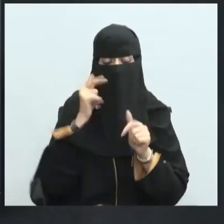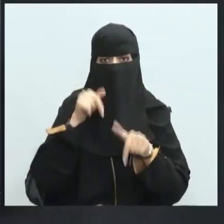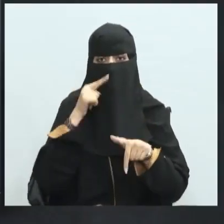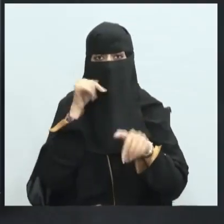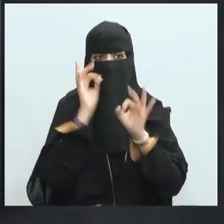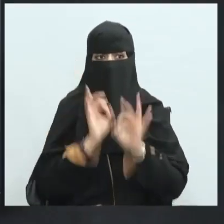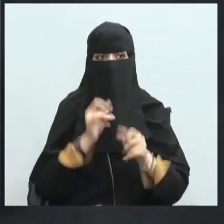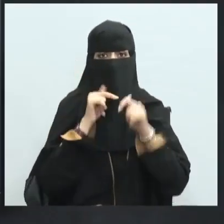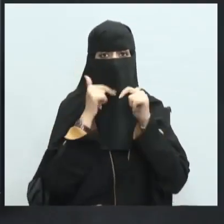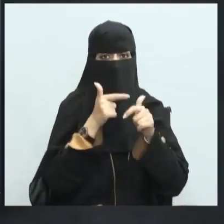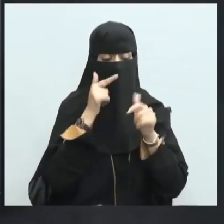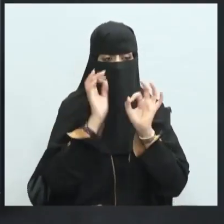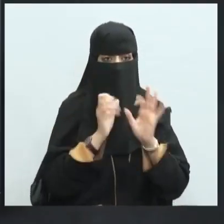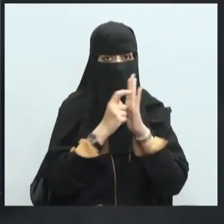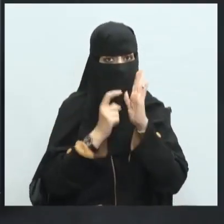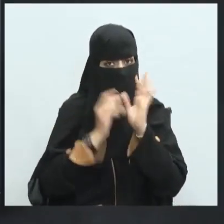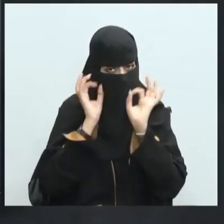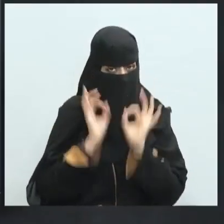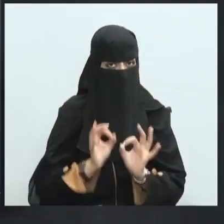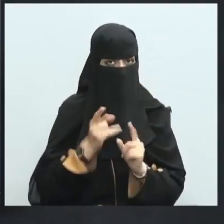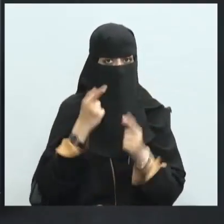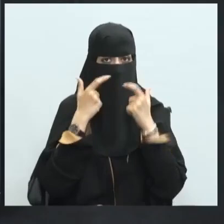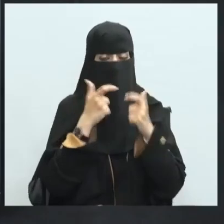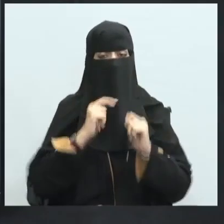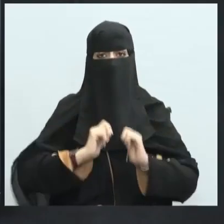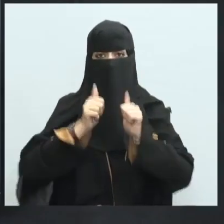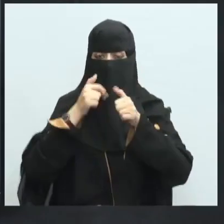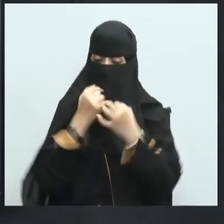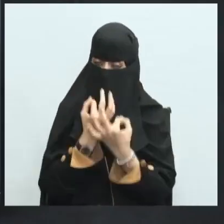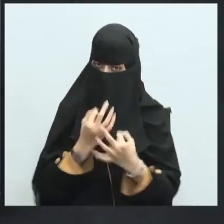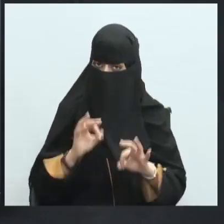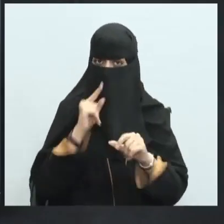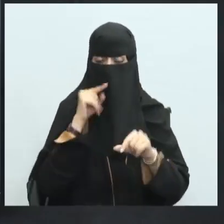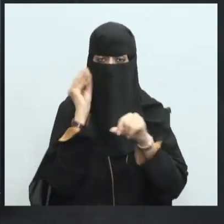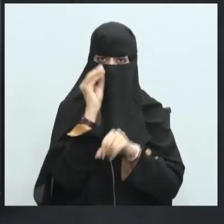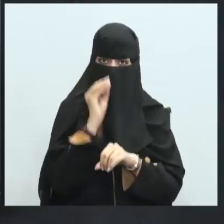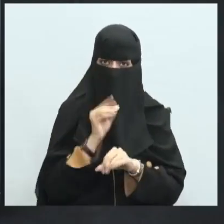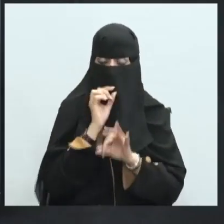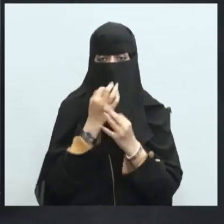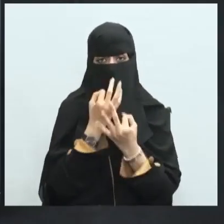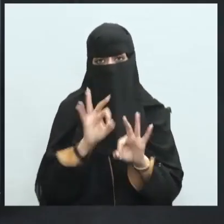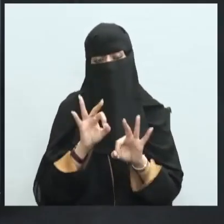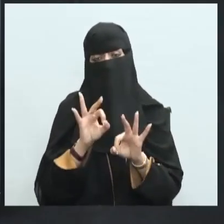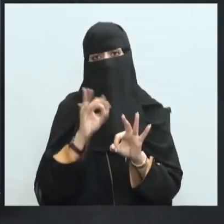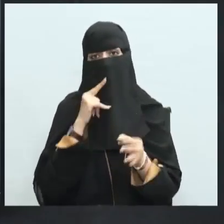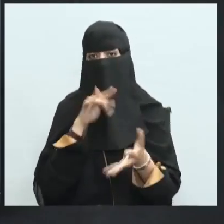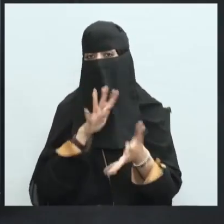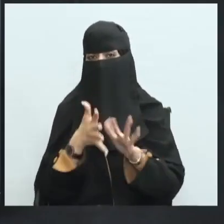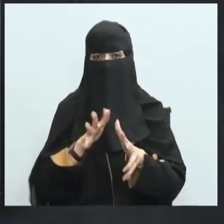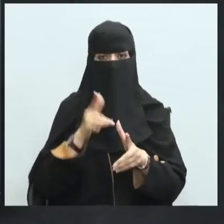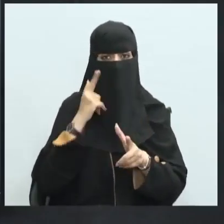التعليمات وتستمع لها جيدا حتى تستطيع ان تنفذ تلك التعليمات فلو ربما لم